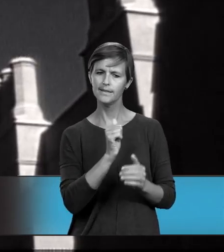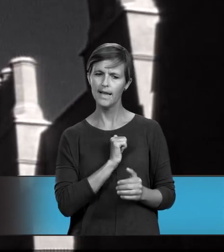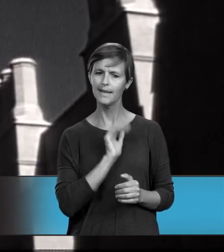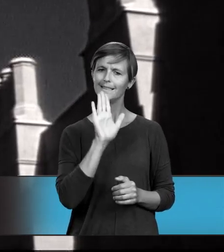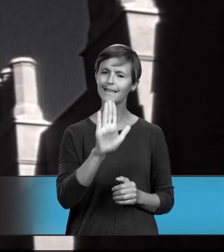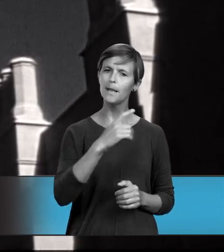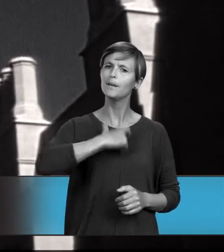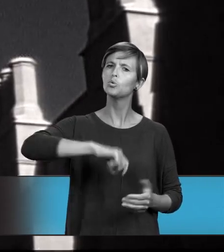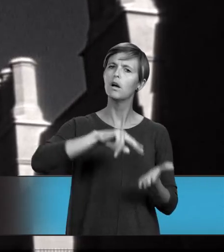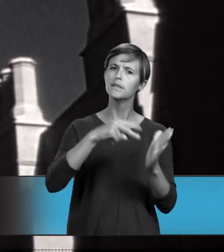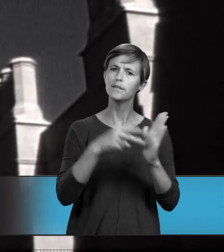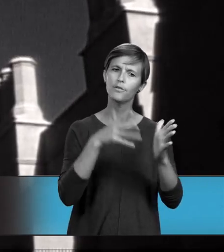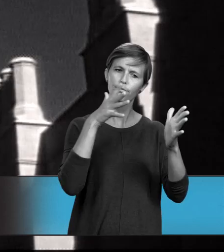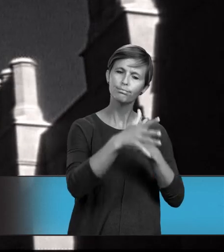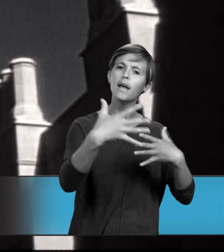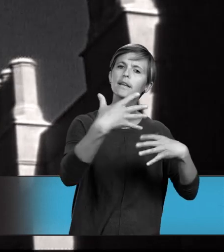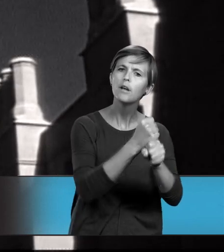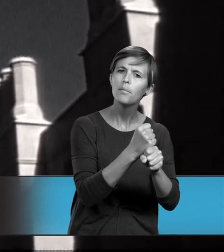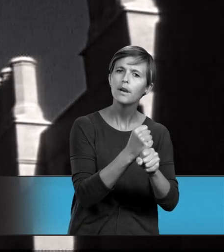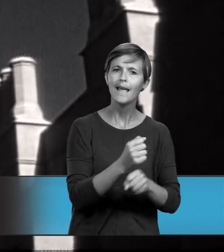personlige assistenter og tok sin eksamen.